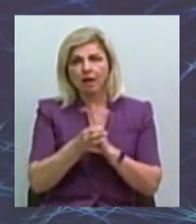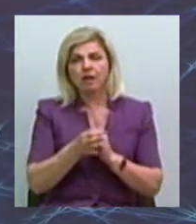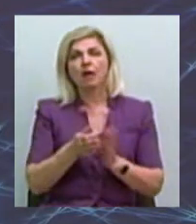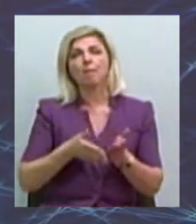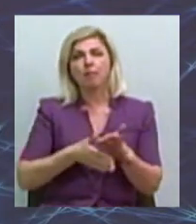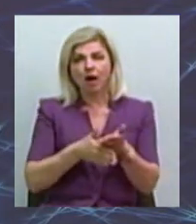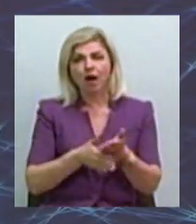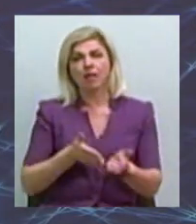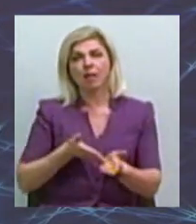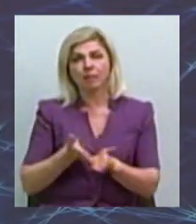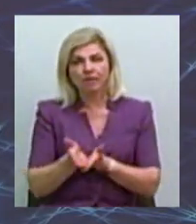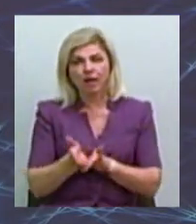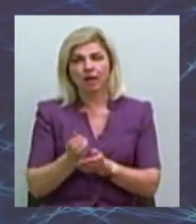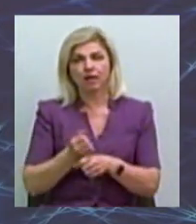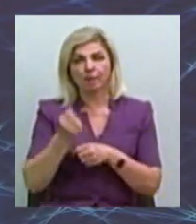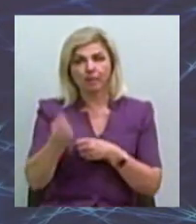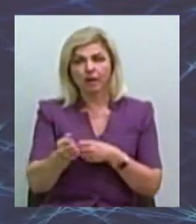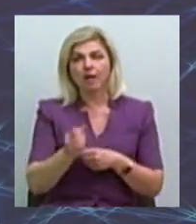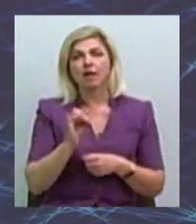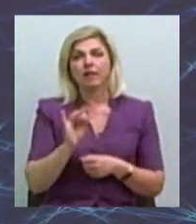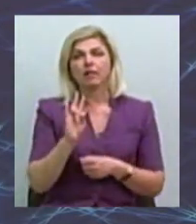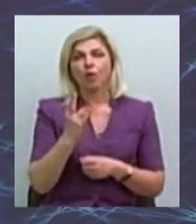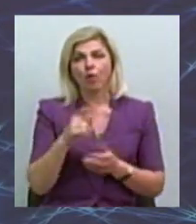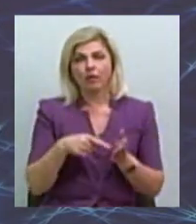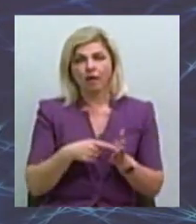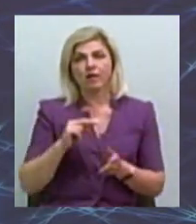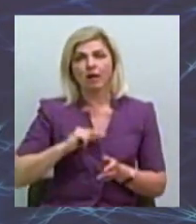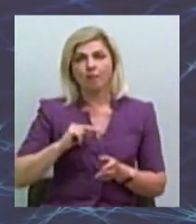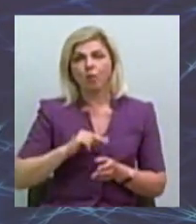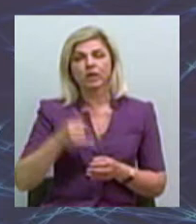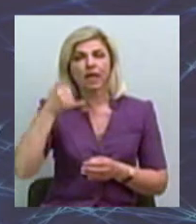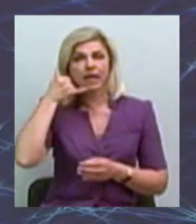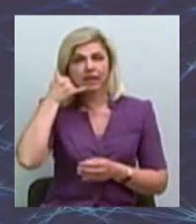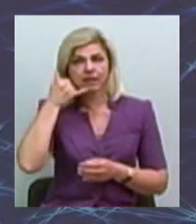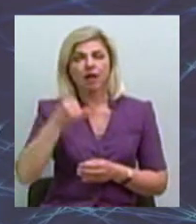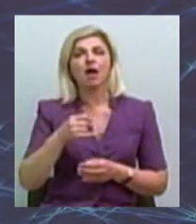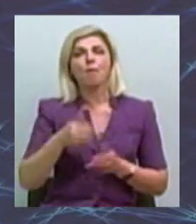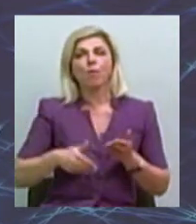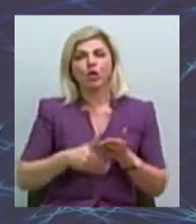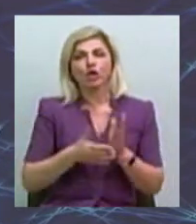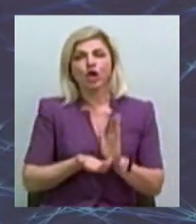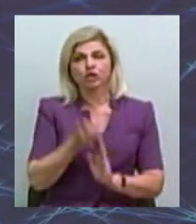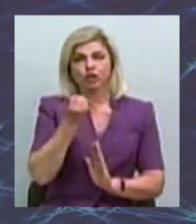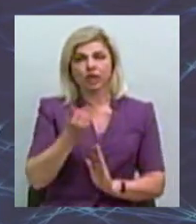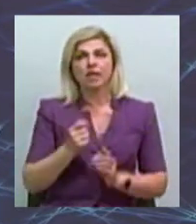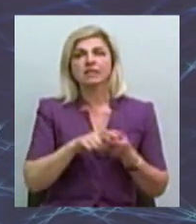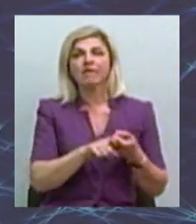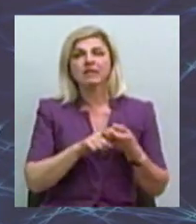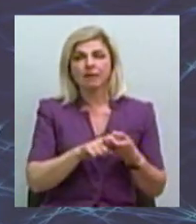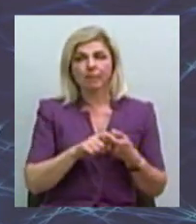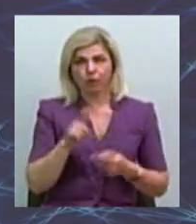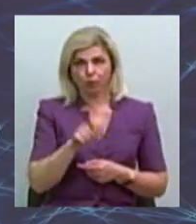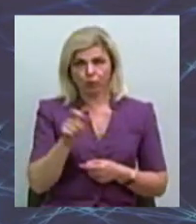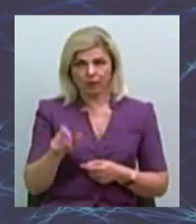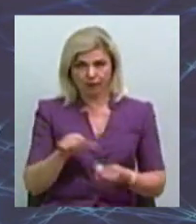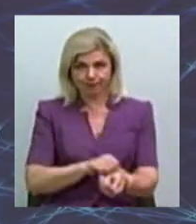направляем. В Николаеве работает горячая линия поддержки зависимых людей. Работает как